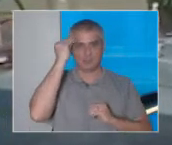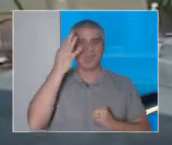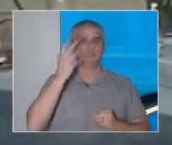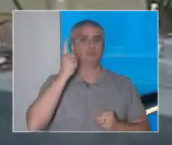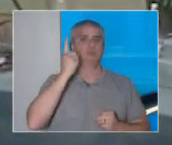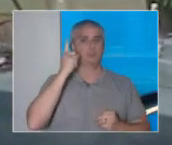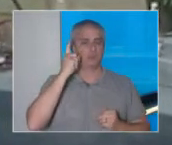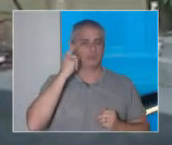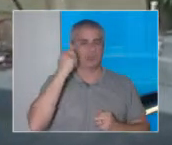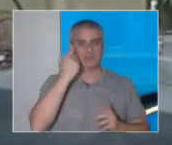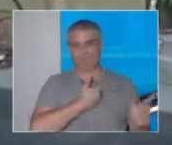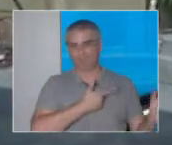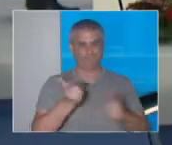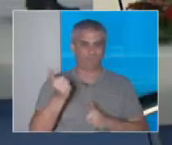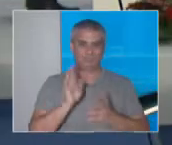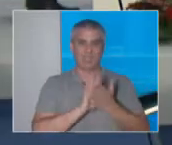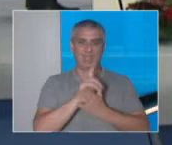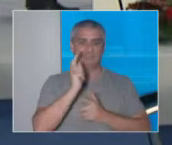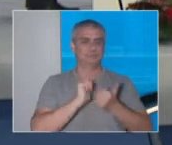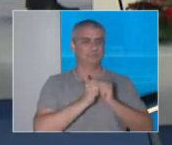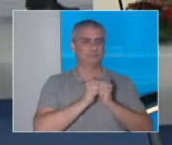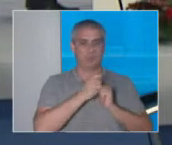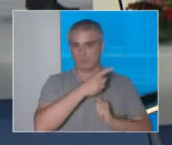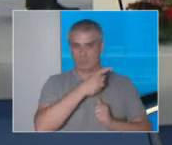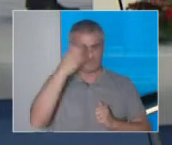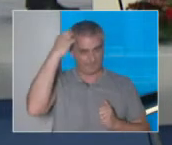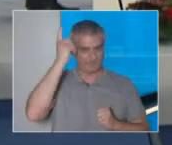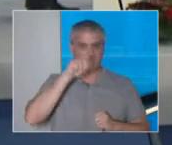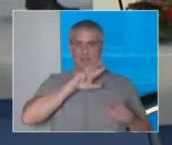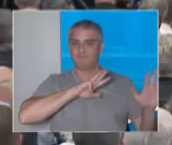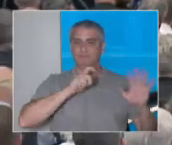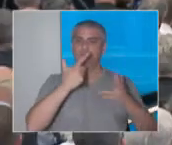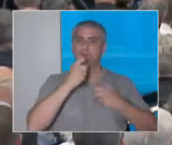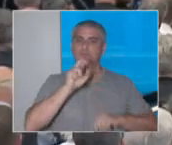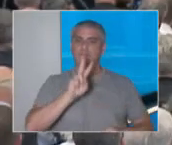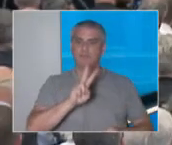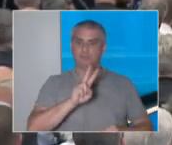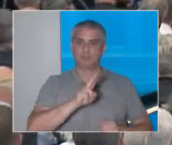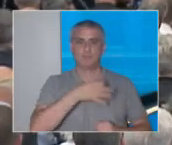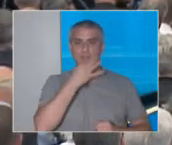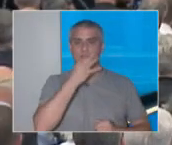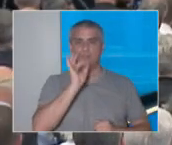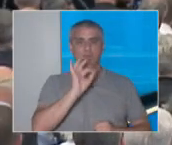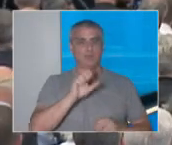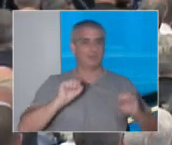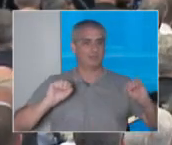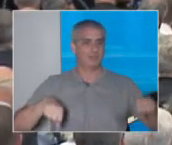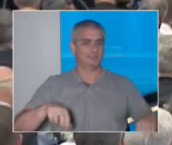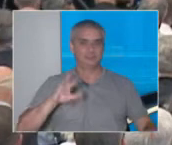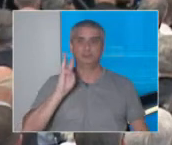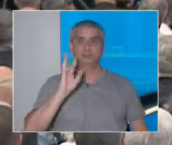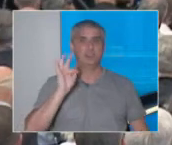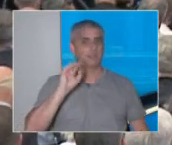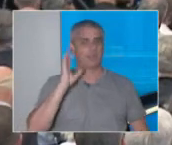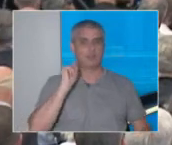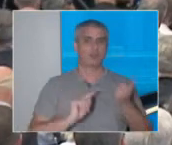שנה לרצח הספורטאים, י"א הספורטאים במינכן ב-1972. הנאום של הנשיא שטיינמאייר היה